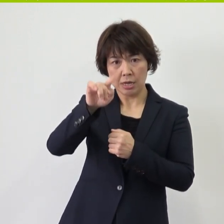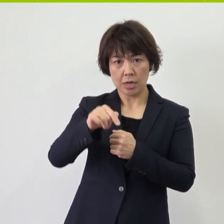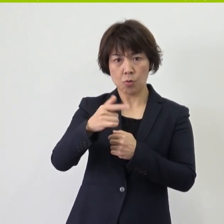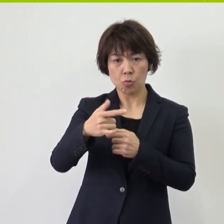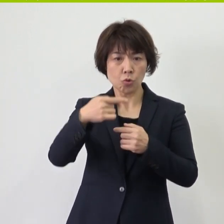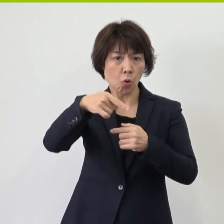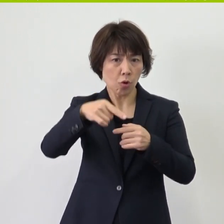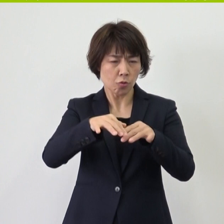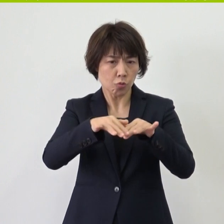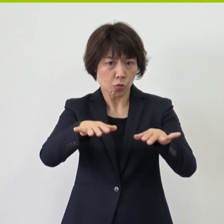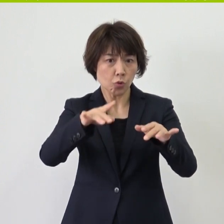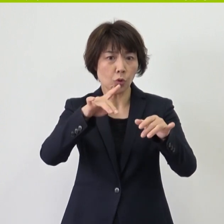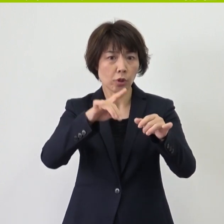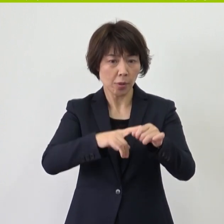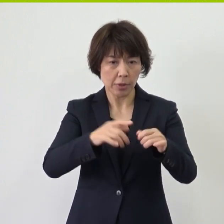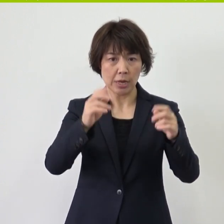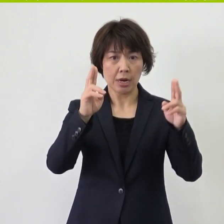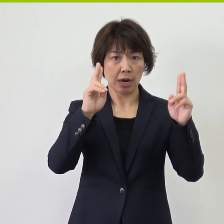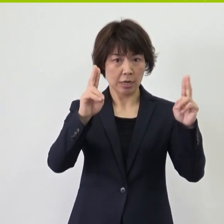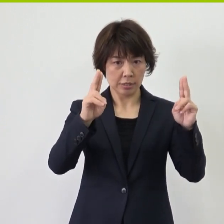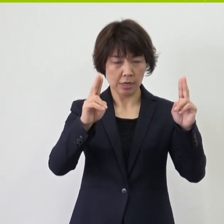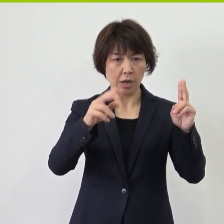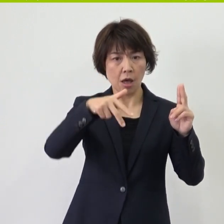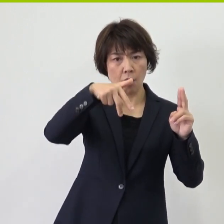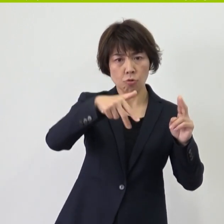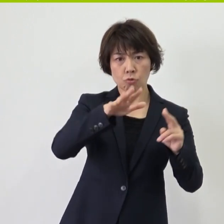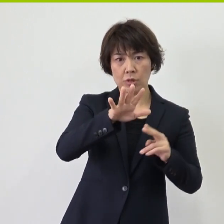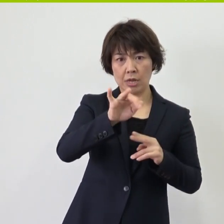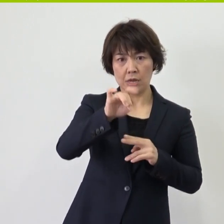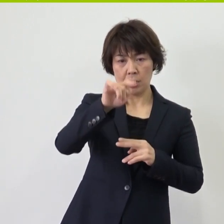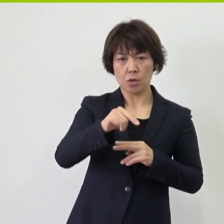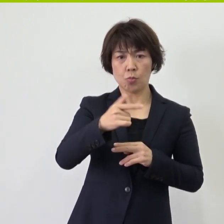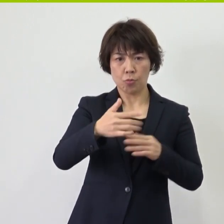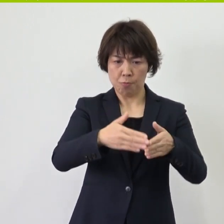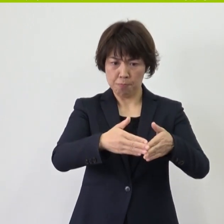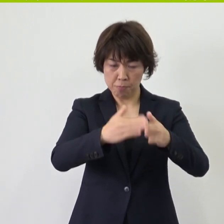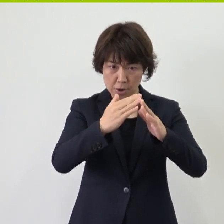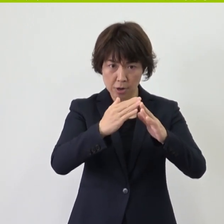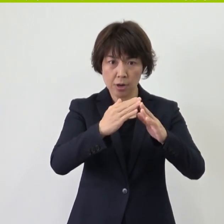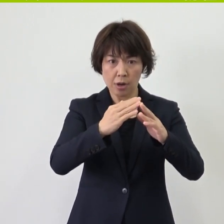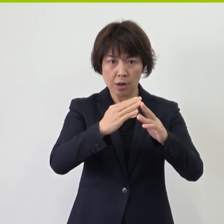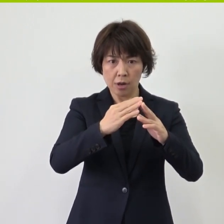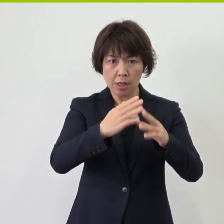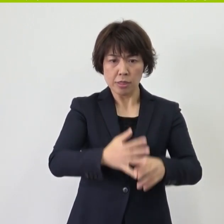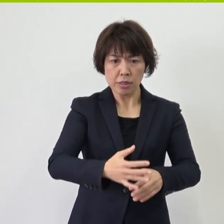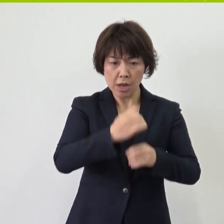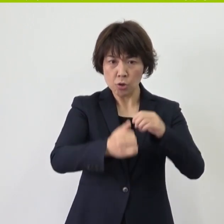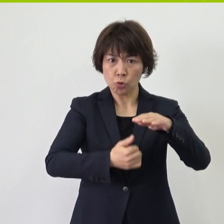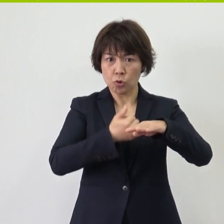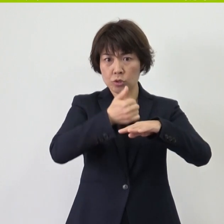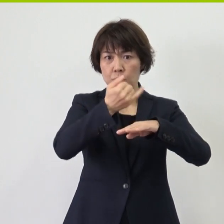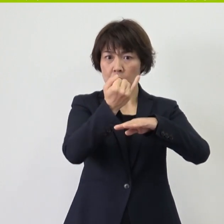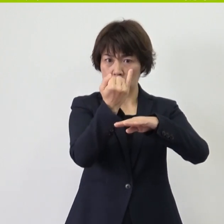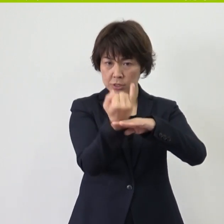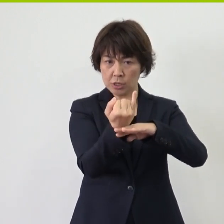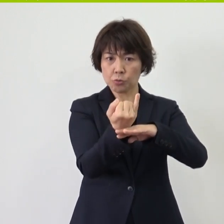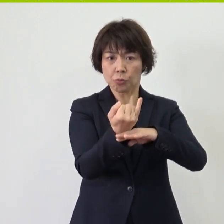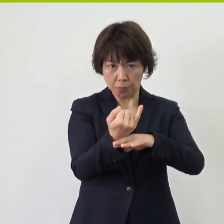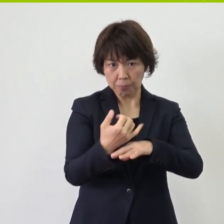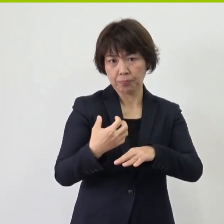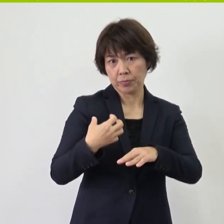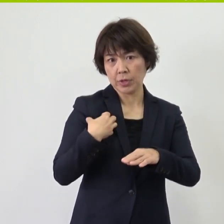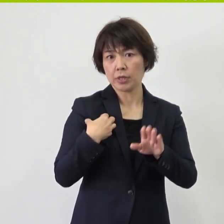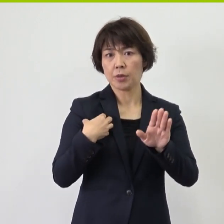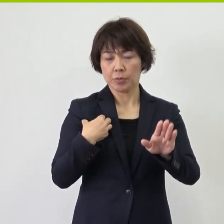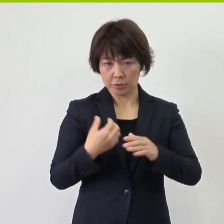して2017年には株式会社スティームを立ち上げ、代表取締役社長をされ